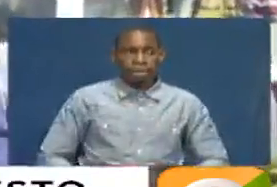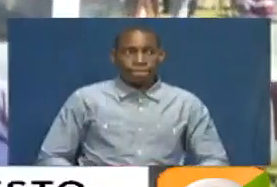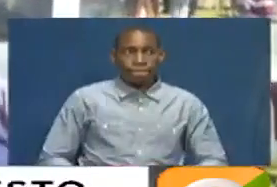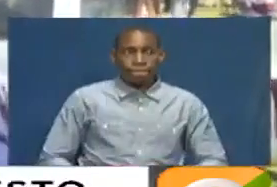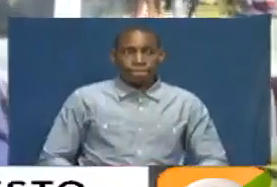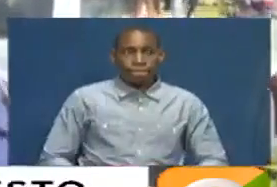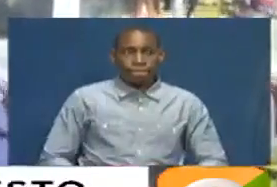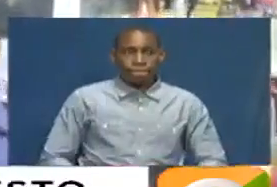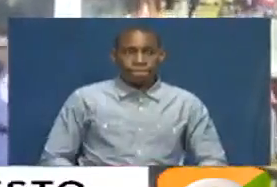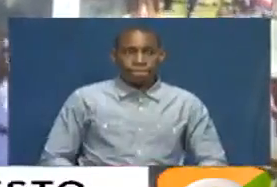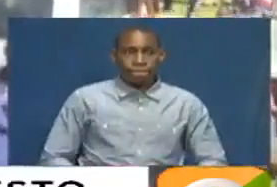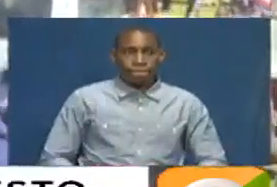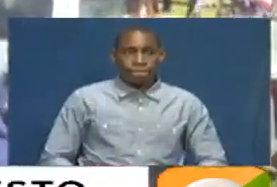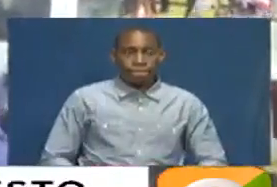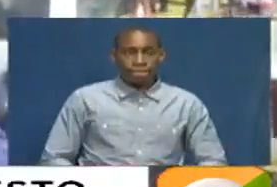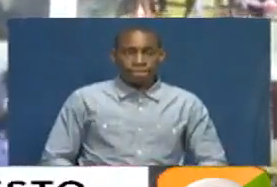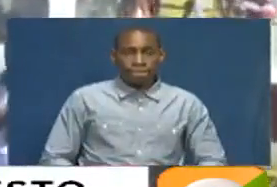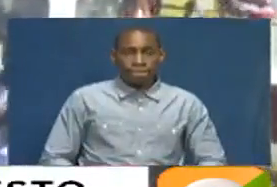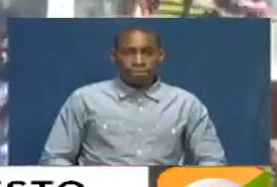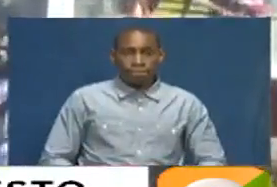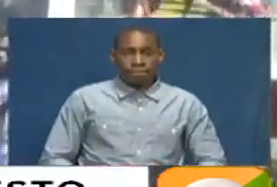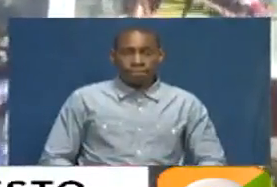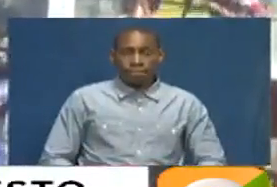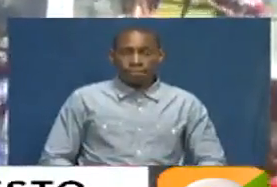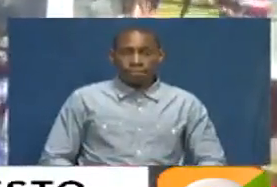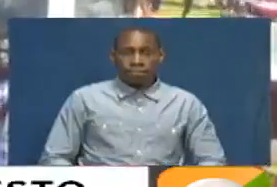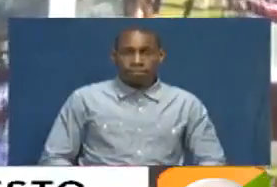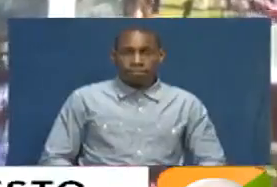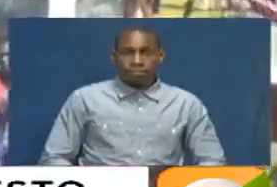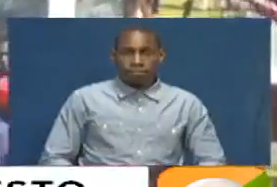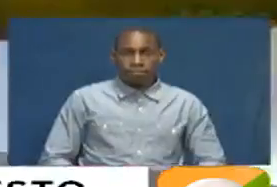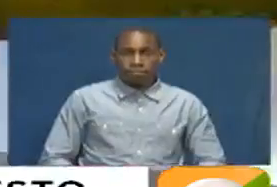TV, Ekerenyo Grounds, Mogirango North Constituency, Nyamira County.